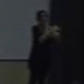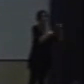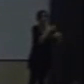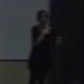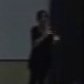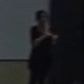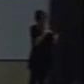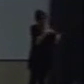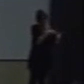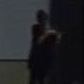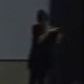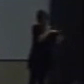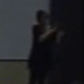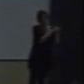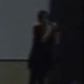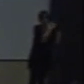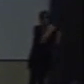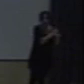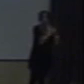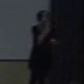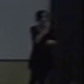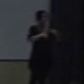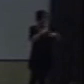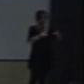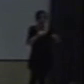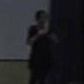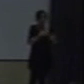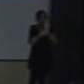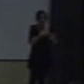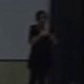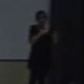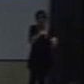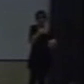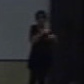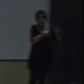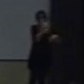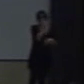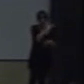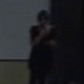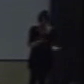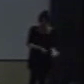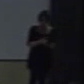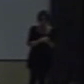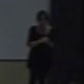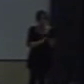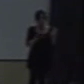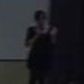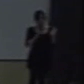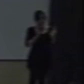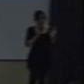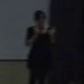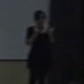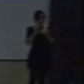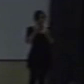administratives, a vegades de la vida quotidiana que li impossibiliten tirar endavant i que té ganes i que té la formació, etc. Però, precisament, estem